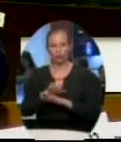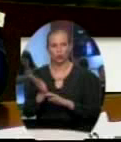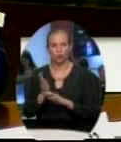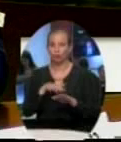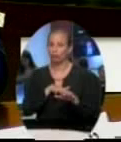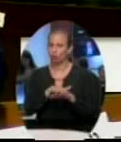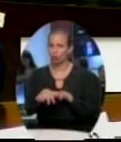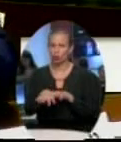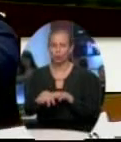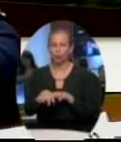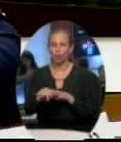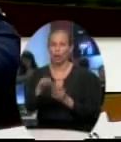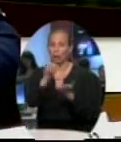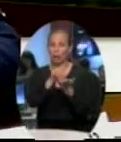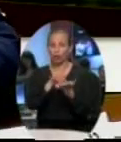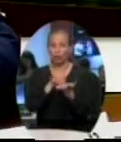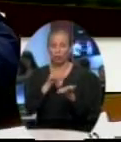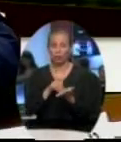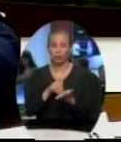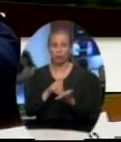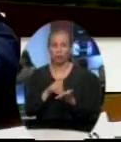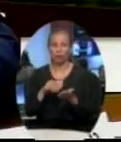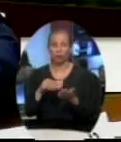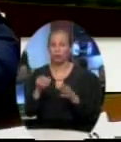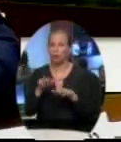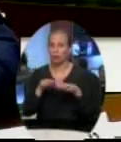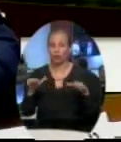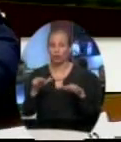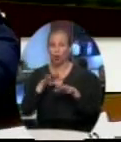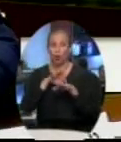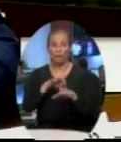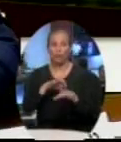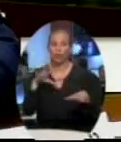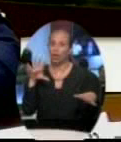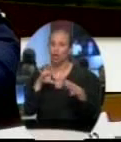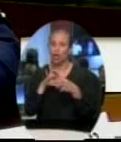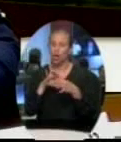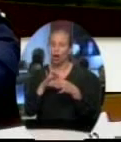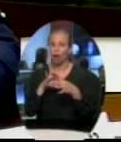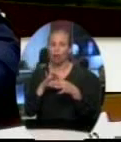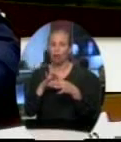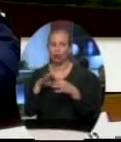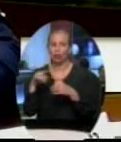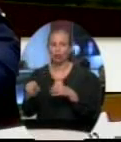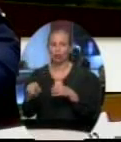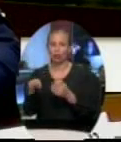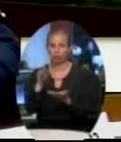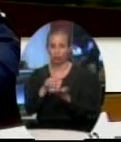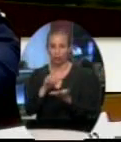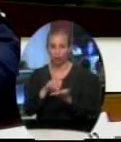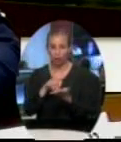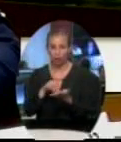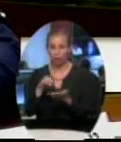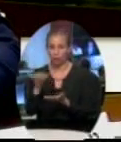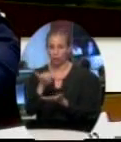על מרשמים. היה לנו שורה של סיטואציות שפשוט רופא קשר באופן מובהק בין המרשם שהוא ייתן, איזה תרופה